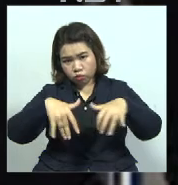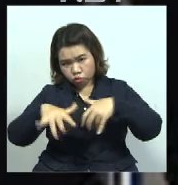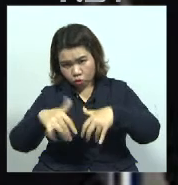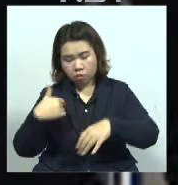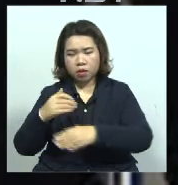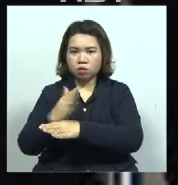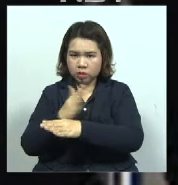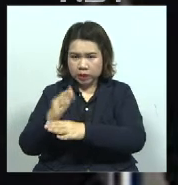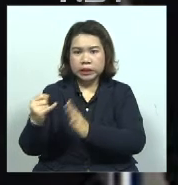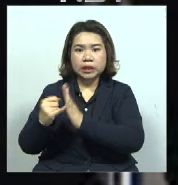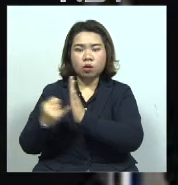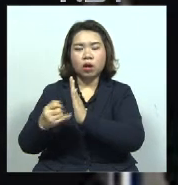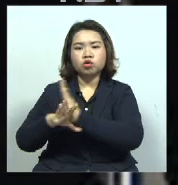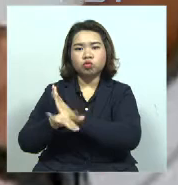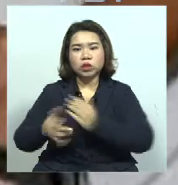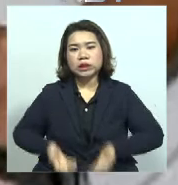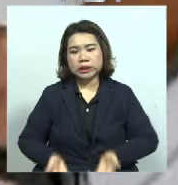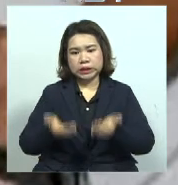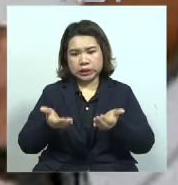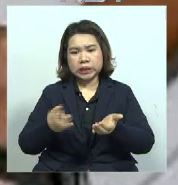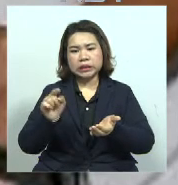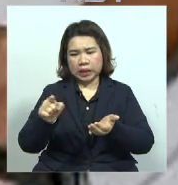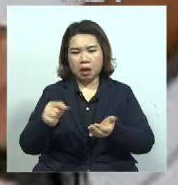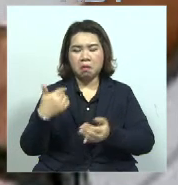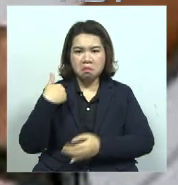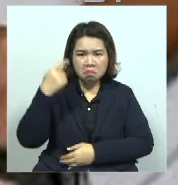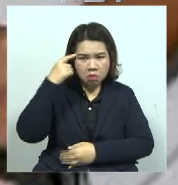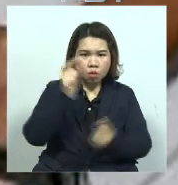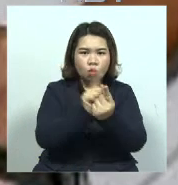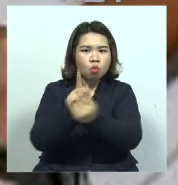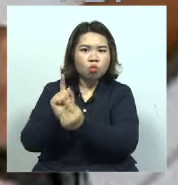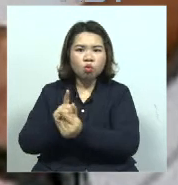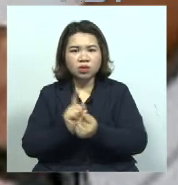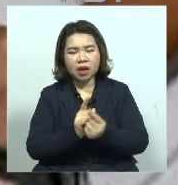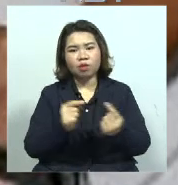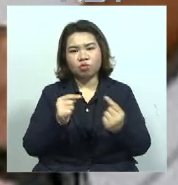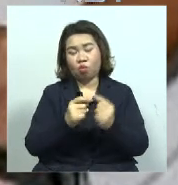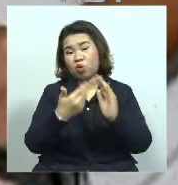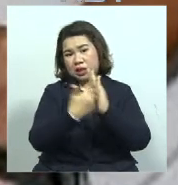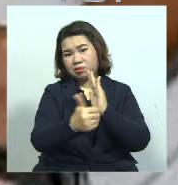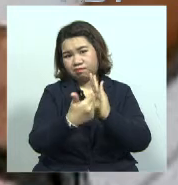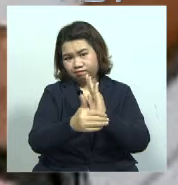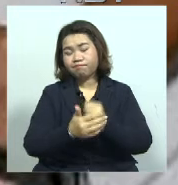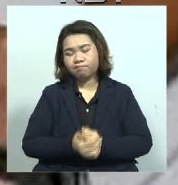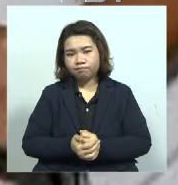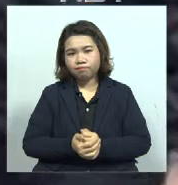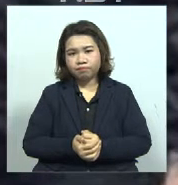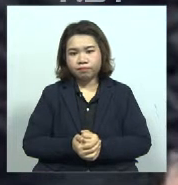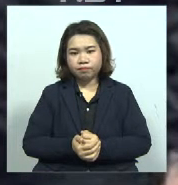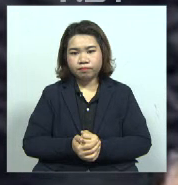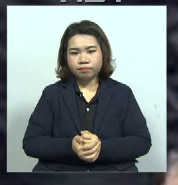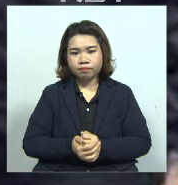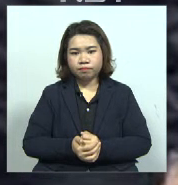ป็นชาวจังหวัดชลบุรีซึ่งถือว่าเป็นผู้ที่กว้างขวางในพื้นที่ภาคตะวันออกและมีผู้